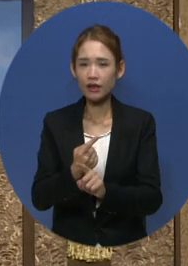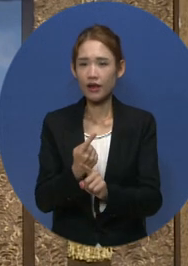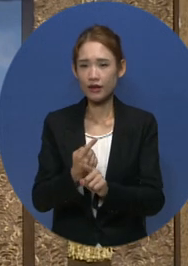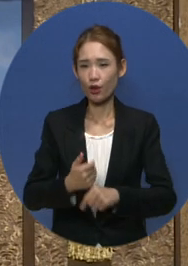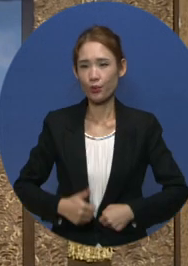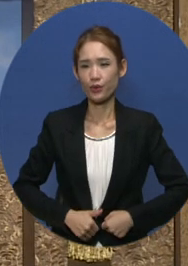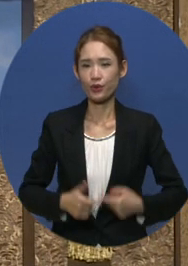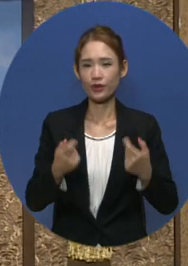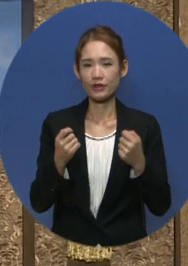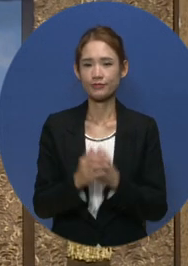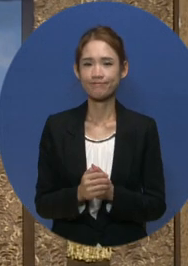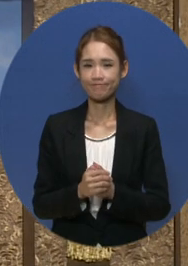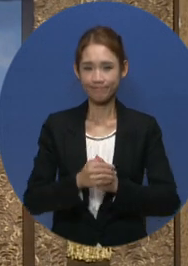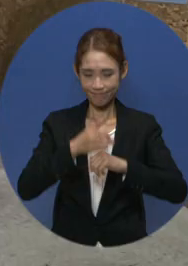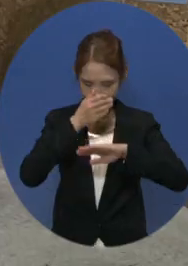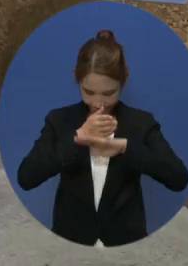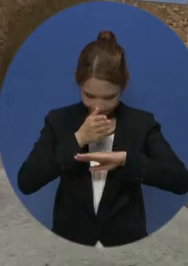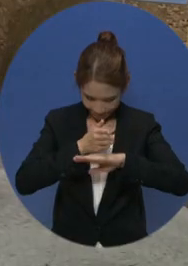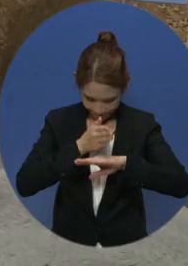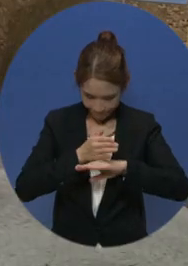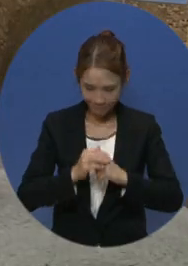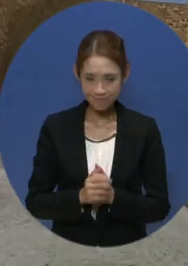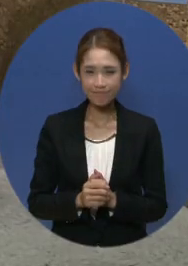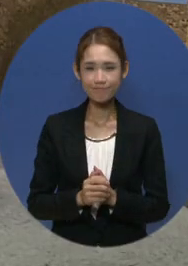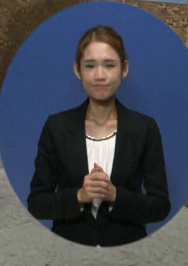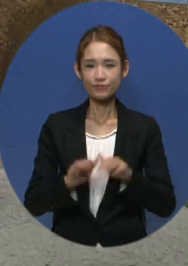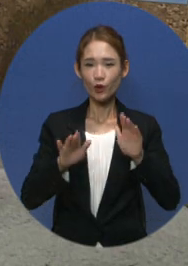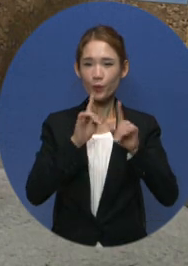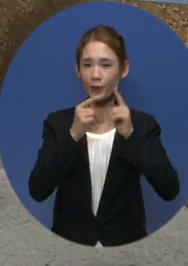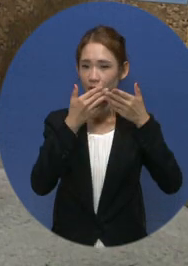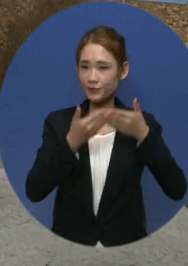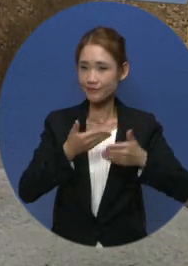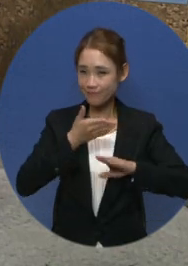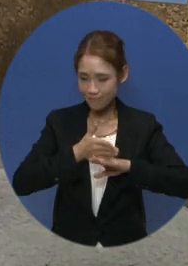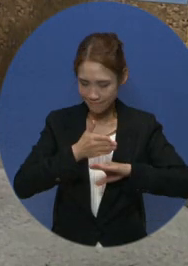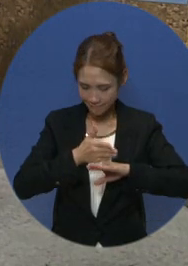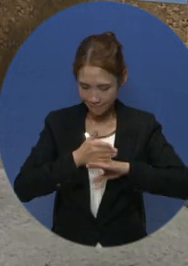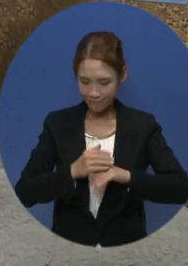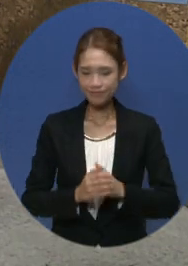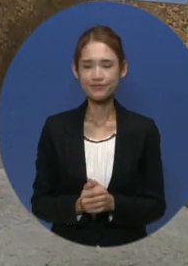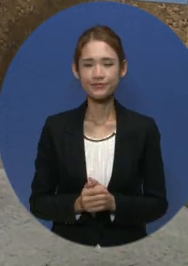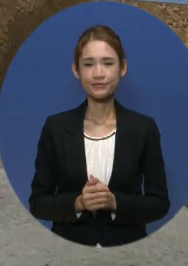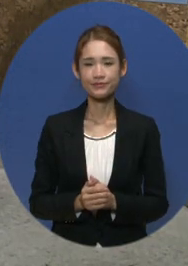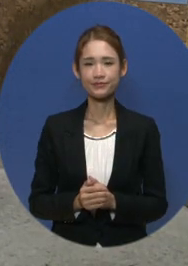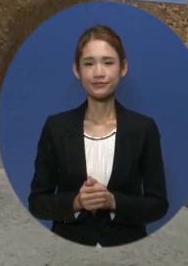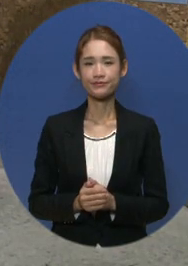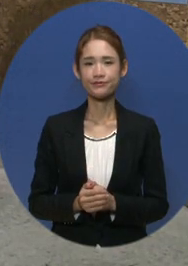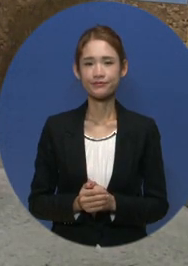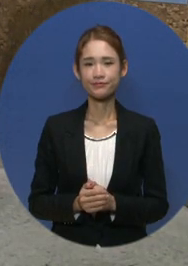합니다. 고맙습니다. 네, 오늘 말씀 감사합니다. 네, 감사합니다.